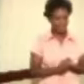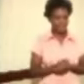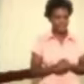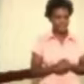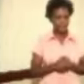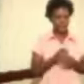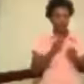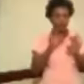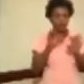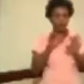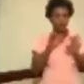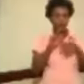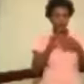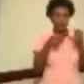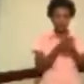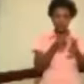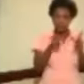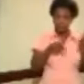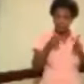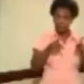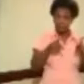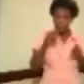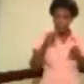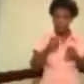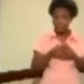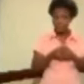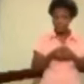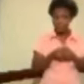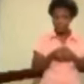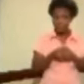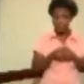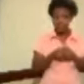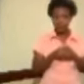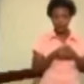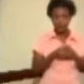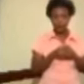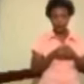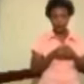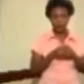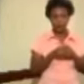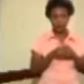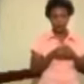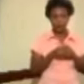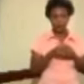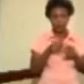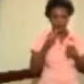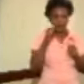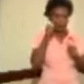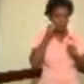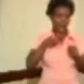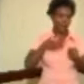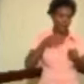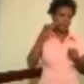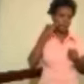Mais, calmez-vous. Je suis Madame Maniga, mais je ne suis pas offensée qu'on m'appelle Madame Martelly. Voilà,